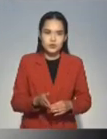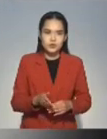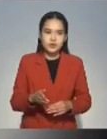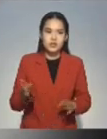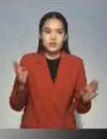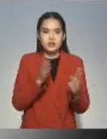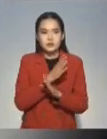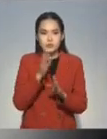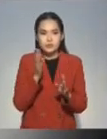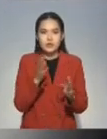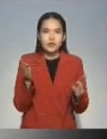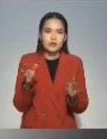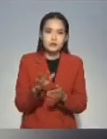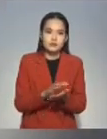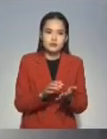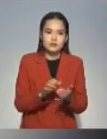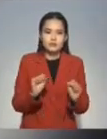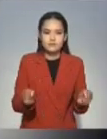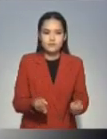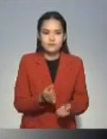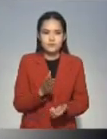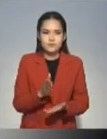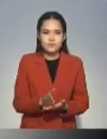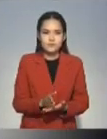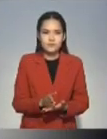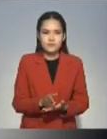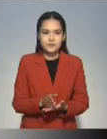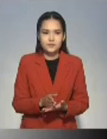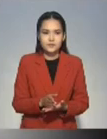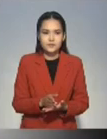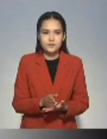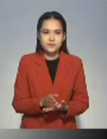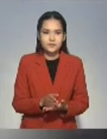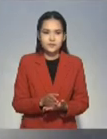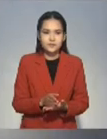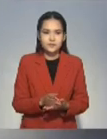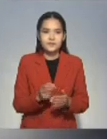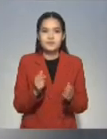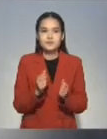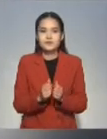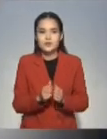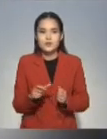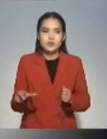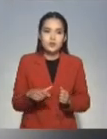не дает нам расслабиться Правильно говорят понедельник